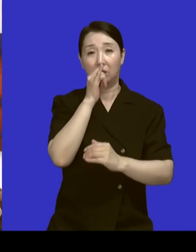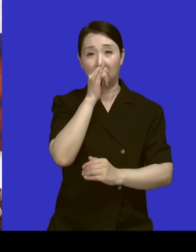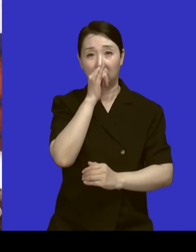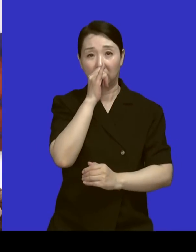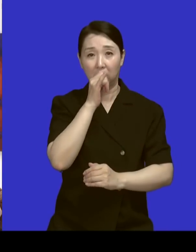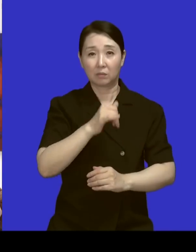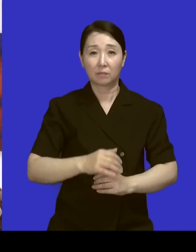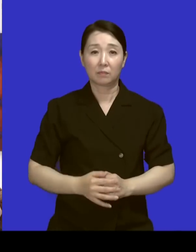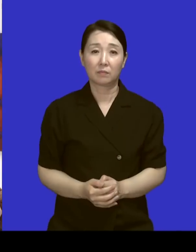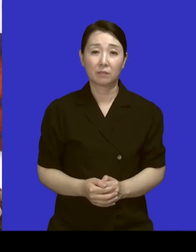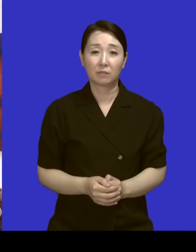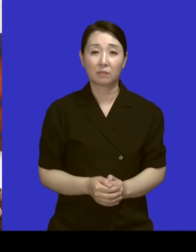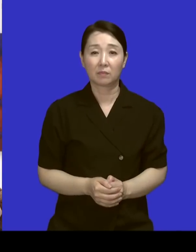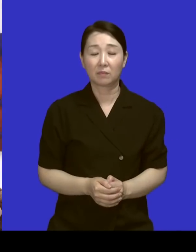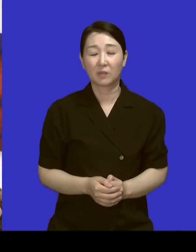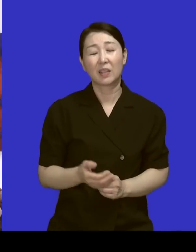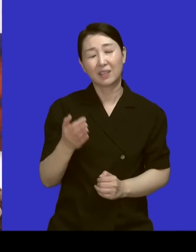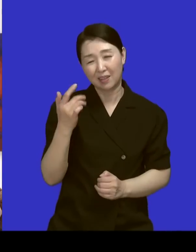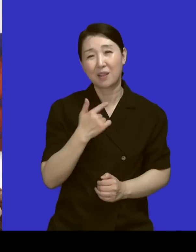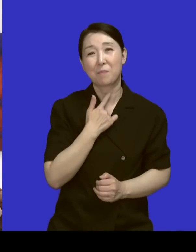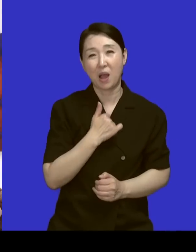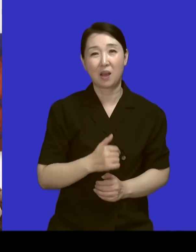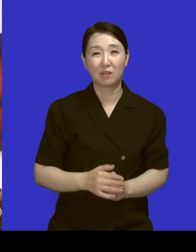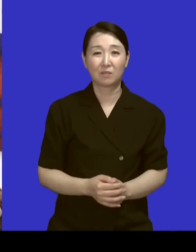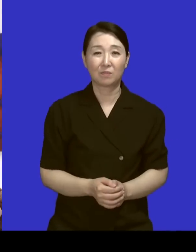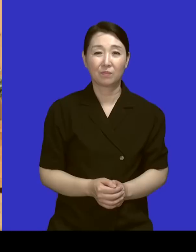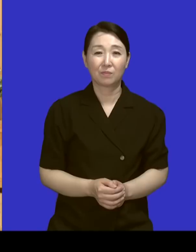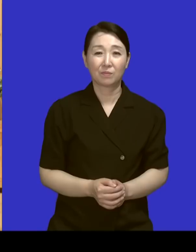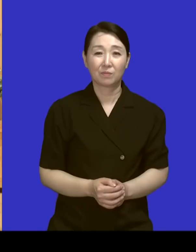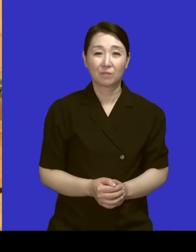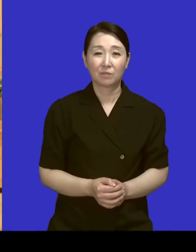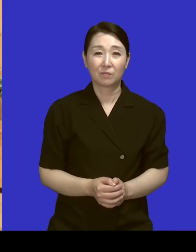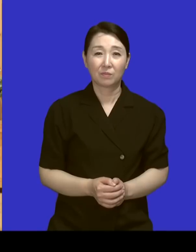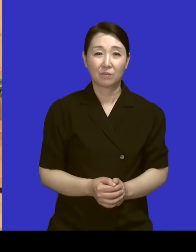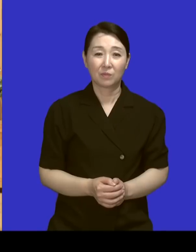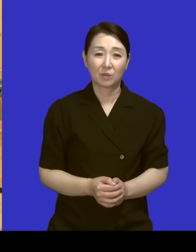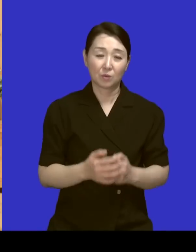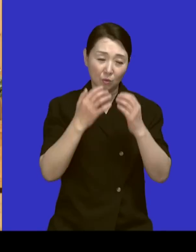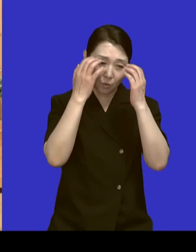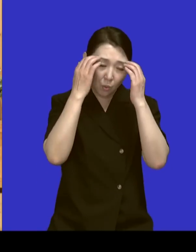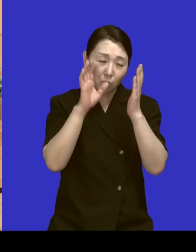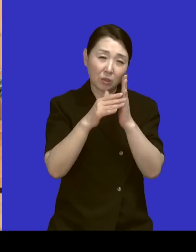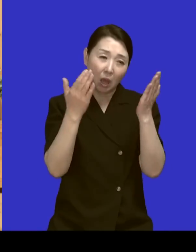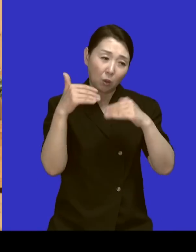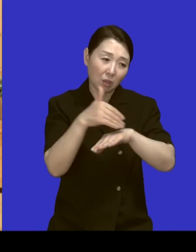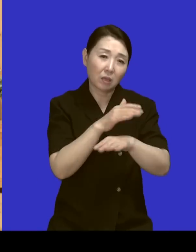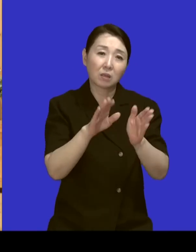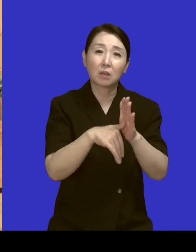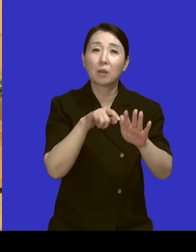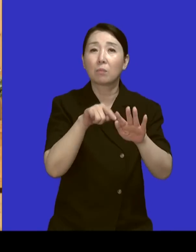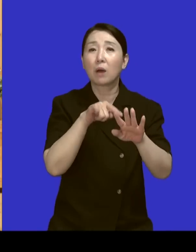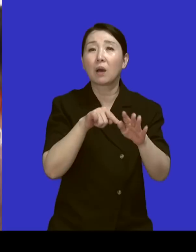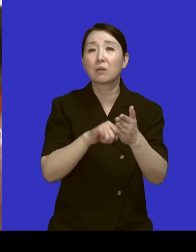돼가지고 그랬던 경험도 있었습니다. 그렇게 학교 매일 그런 고통 속에 다닐 때 심정이 아.